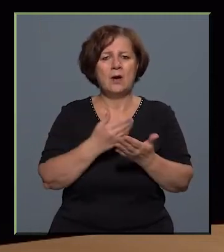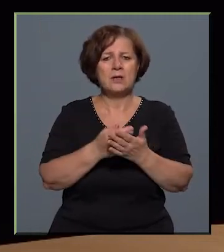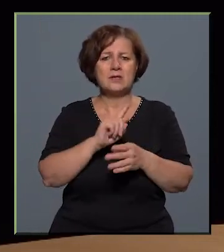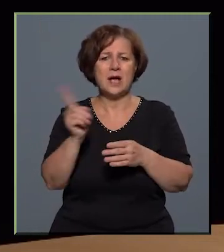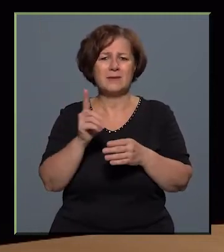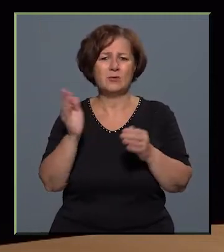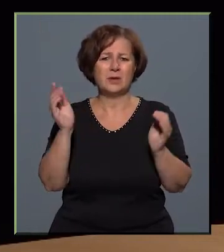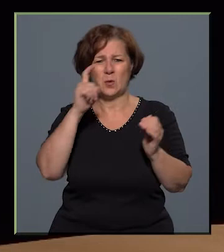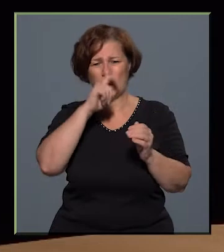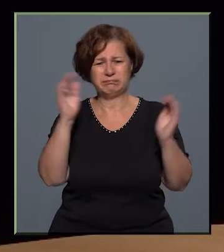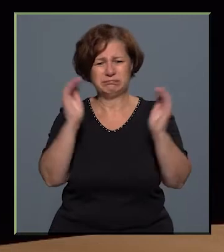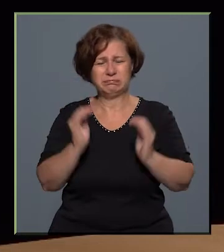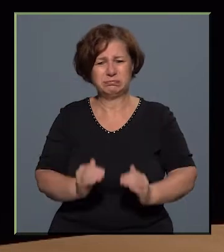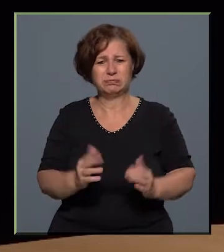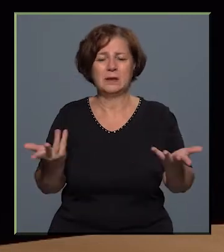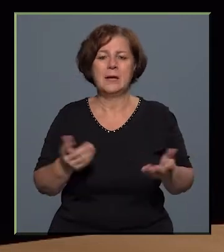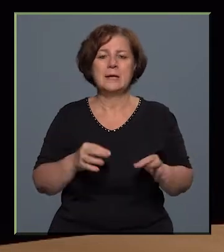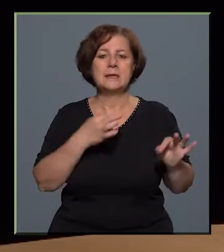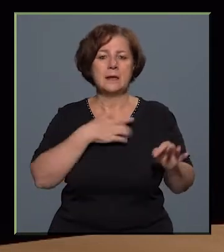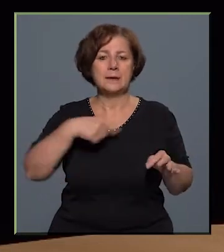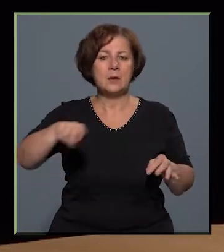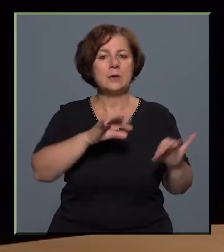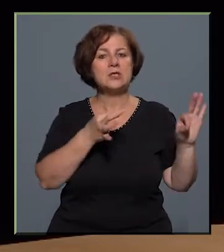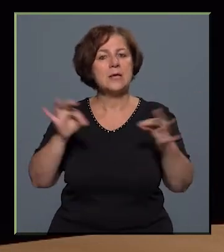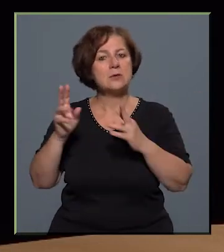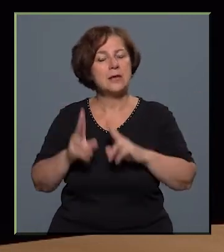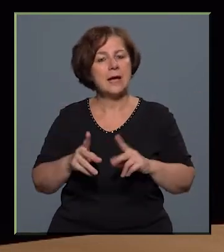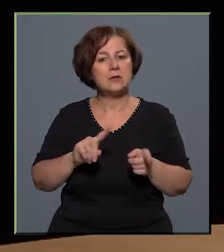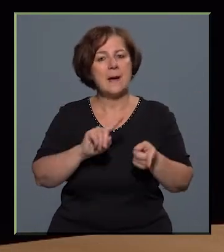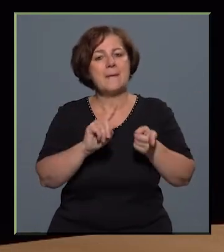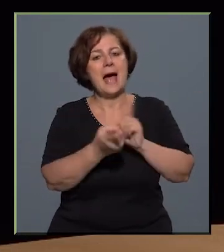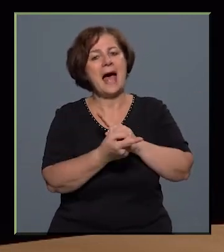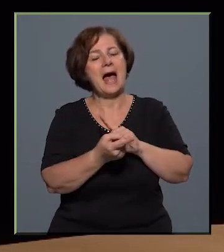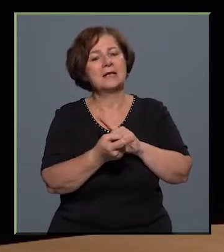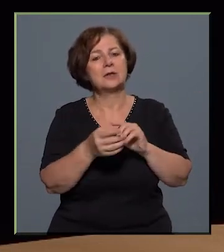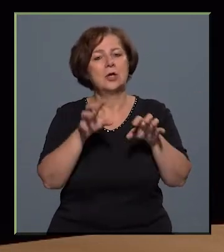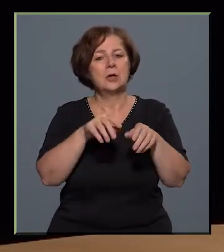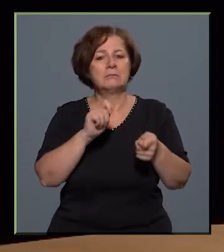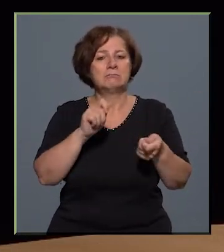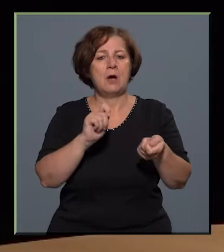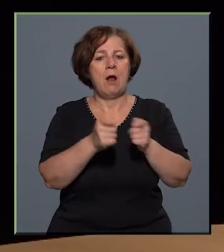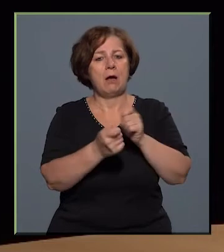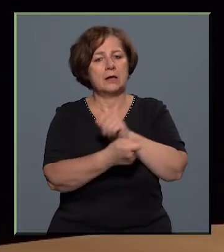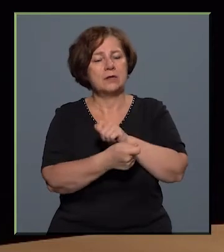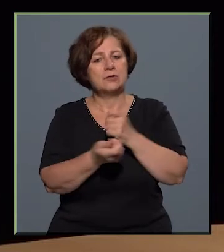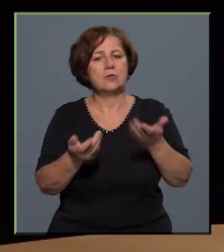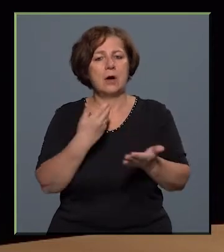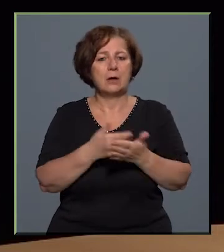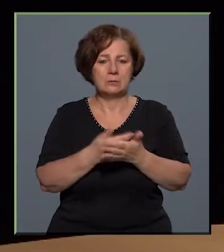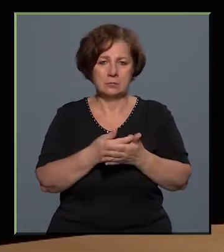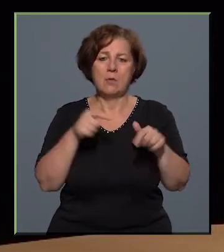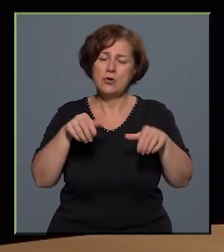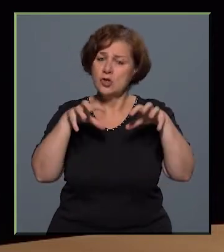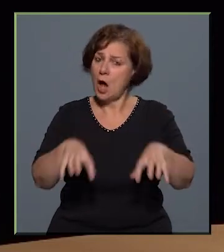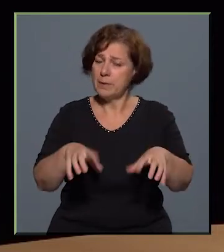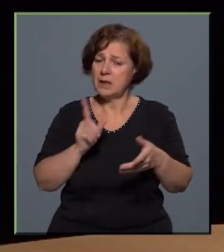gazdasági mutatók, ezért nekünk is fel kell készülni arra, hogy kicsit átstruktúráljuk a gazdálkodásunkat, ami ebben a pillanatban stabil, likvid